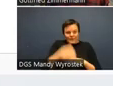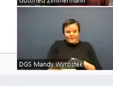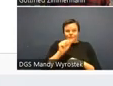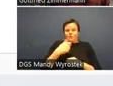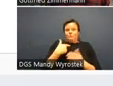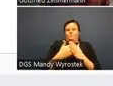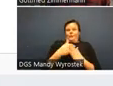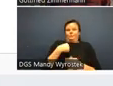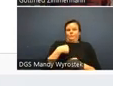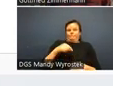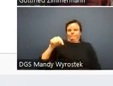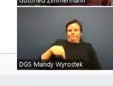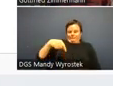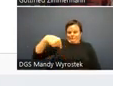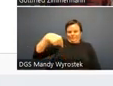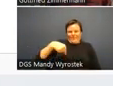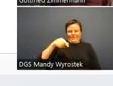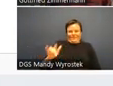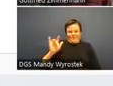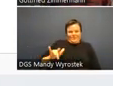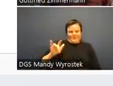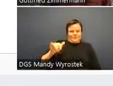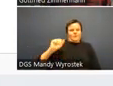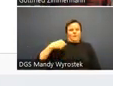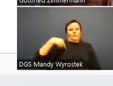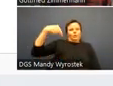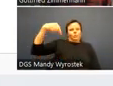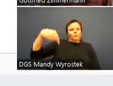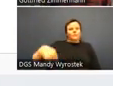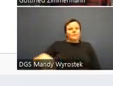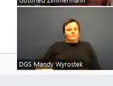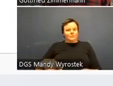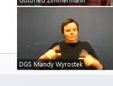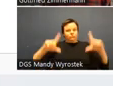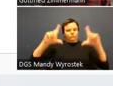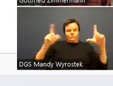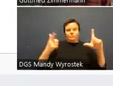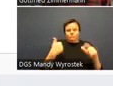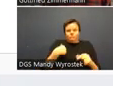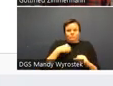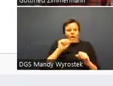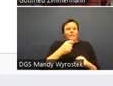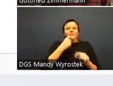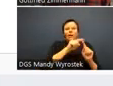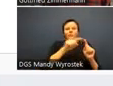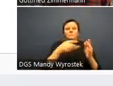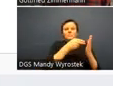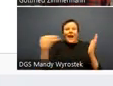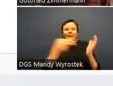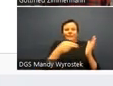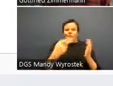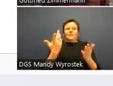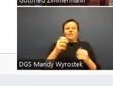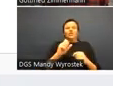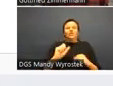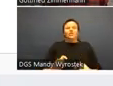Ich kann dann diese oberen Bereiche, wo die Befehle sind, also dieses Menüband, erreichen, indem ich